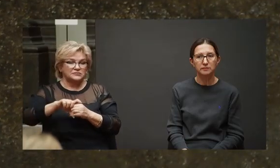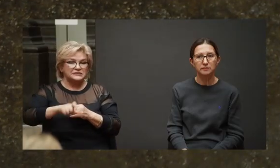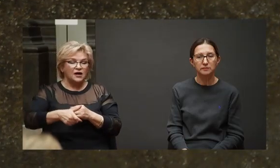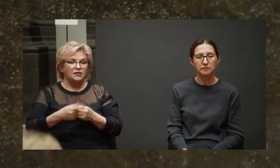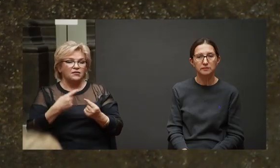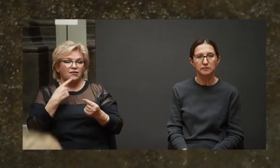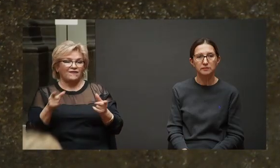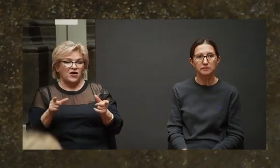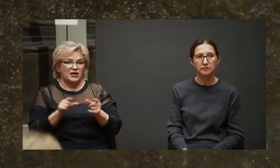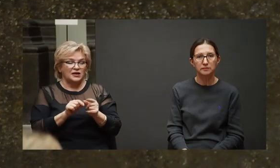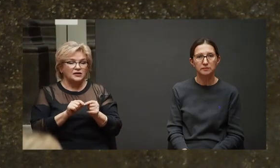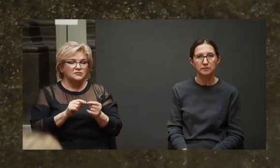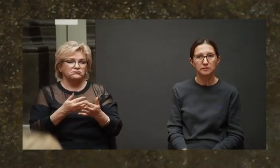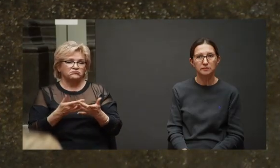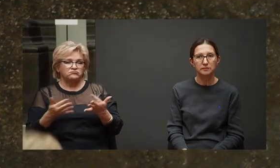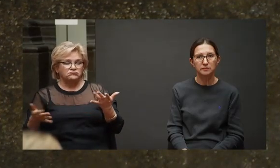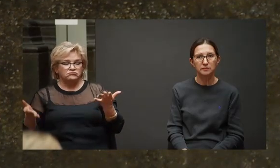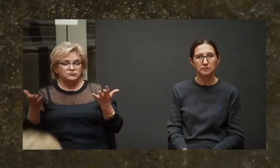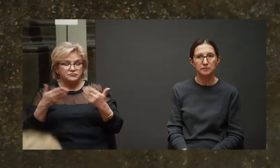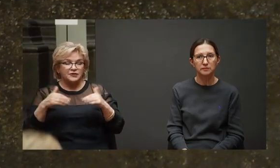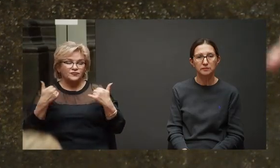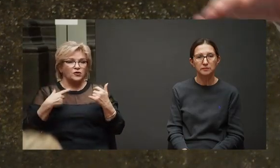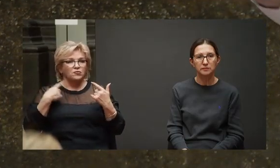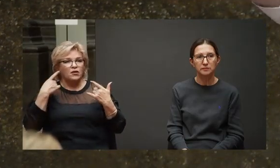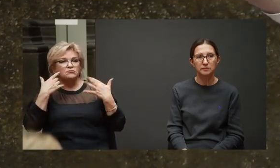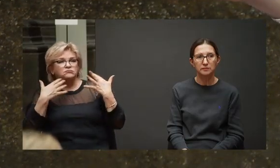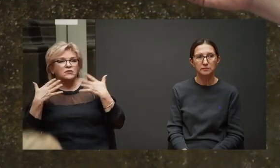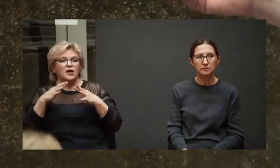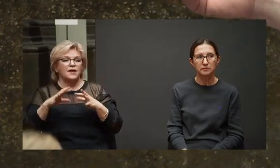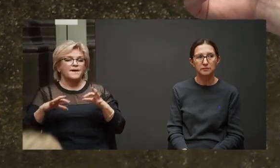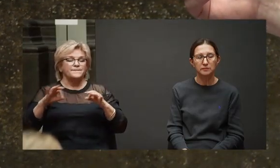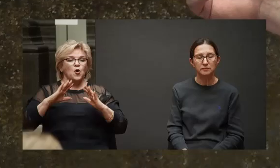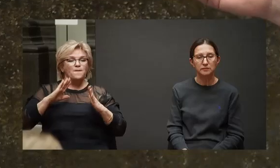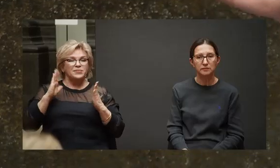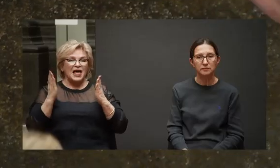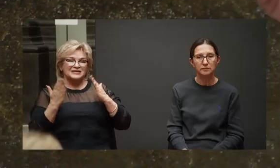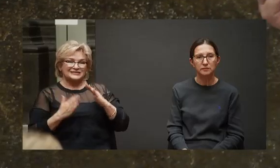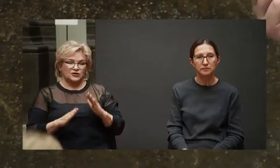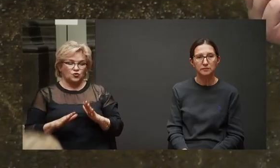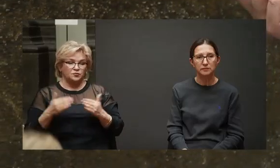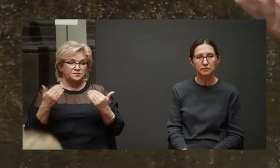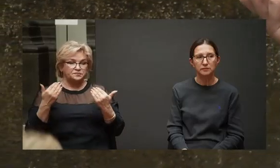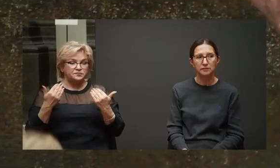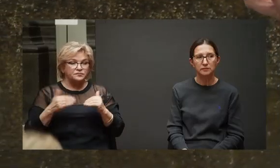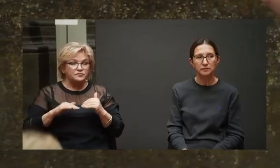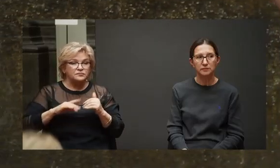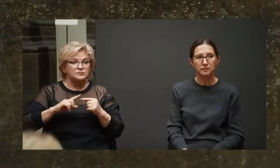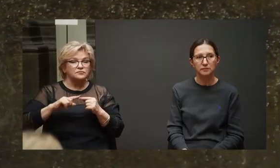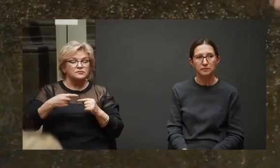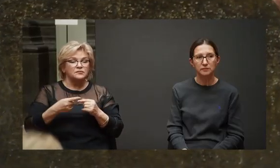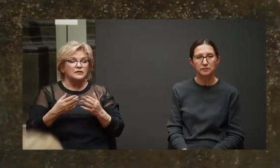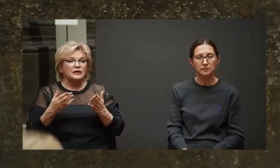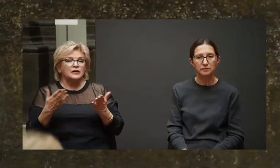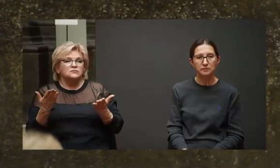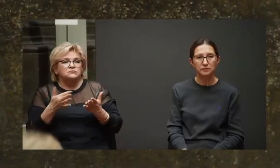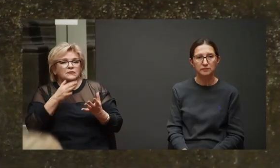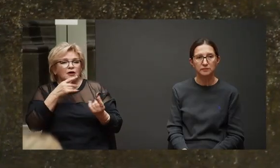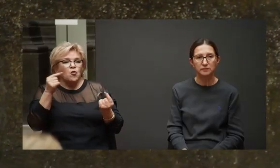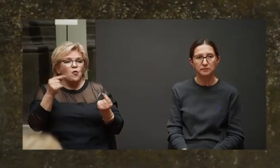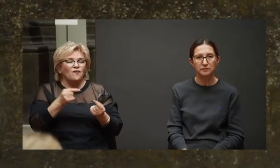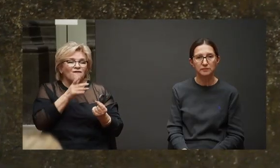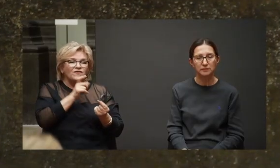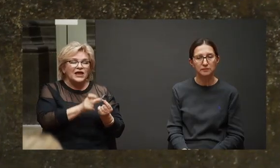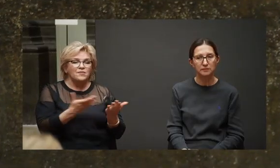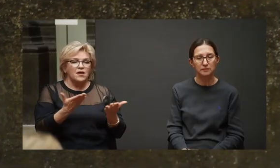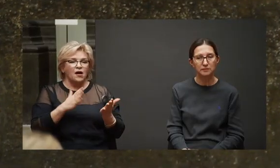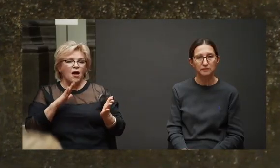говорили с нами и так далее, и так далее. И мы вот рассуждали, собственно, про пластику, про то, у какого времени какая